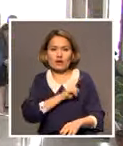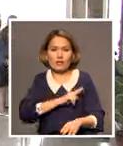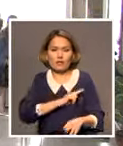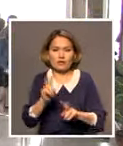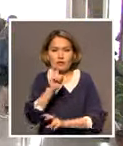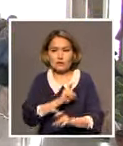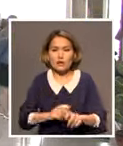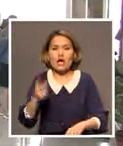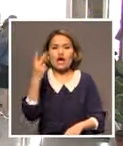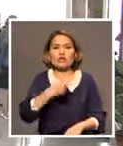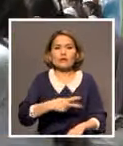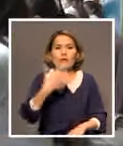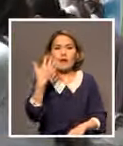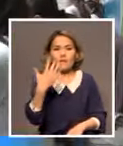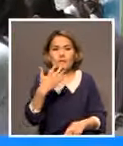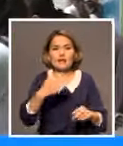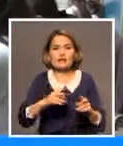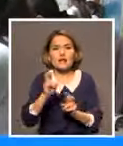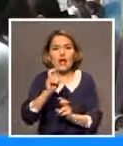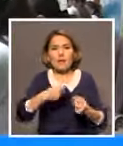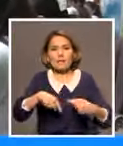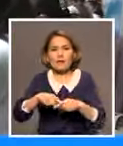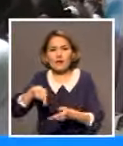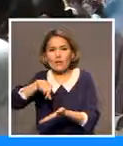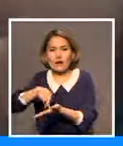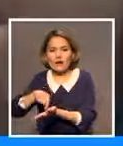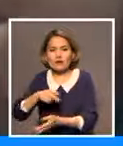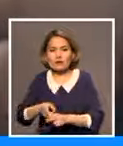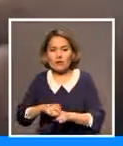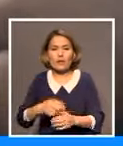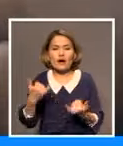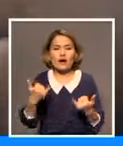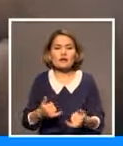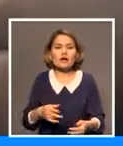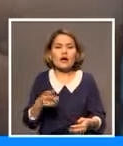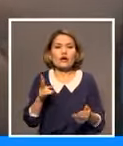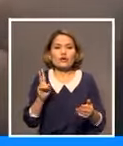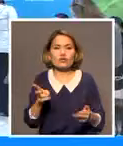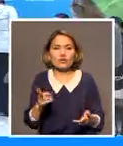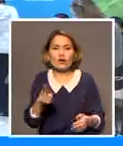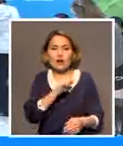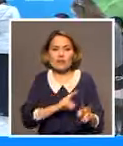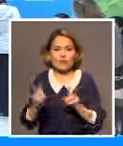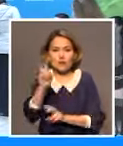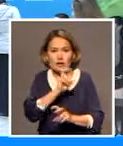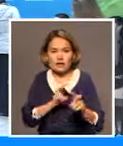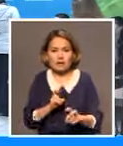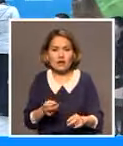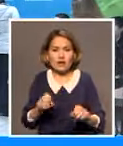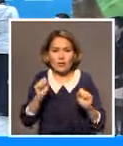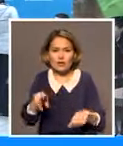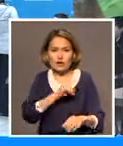Жәрмеңкеге 25 мекемеден жұмыс беруші қатысты. Олар 200-ден астам орын ұсынып келген. Сұранысқа ие мамандықтар тізімін құрылысшы, есепші,